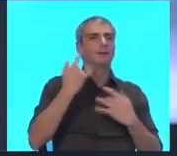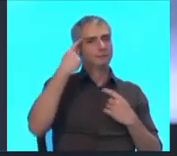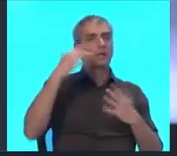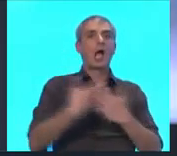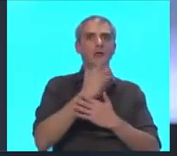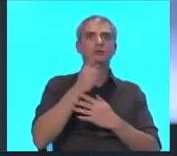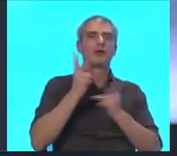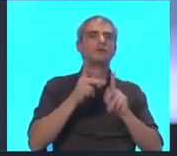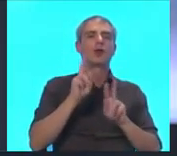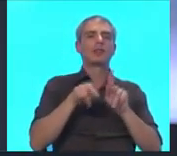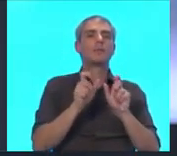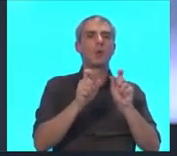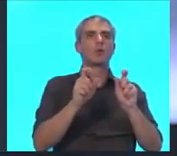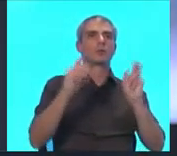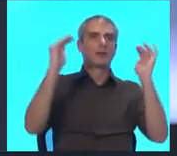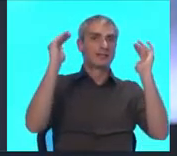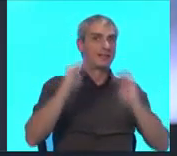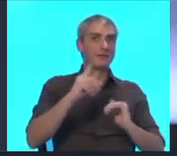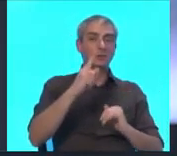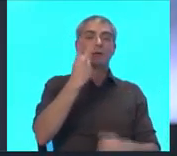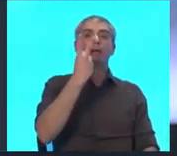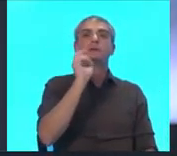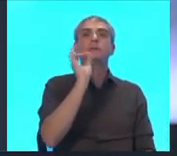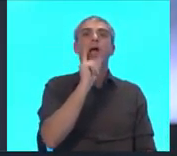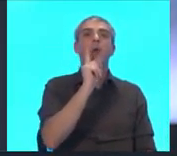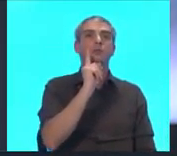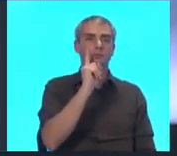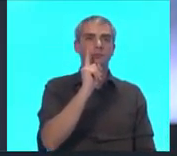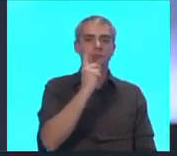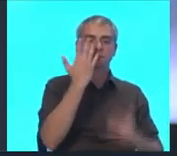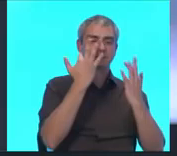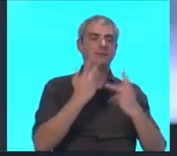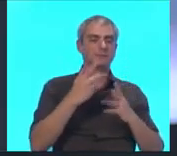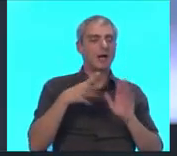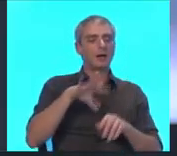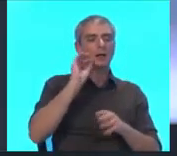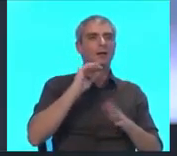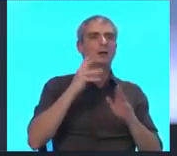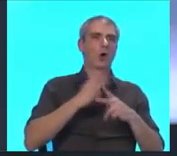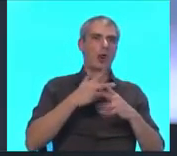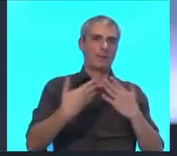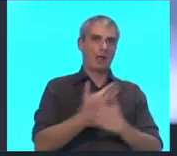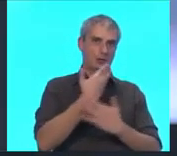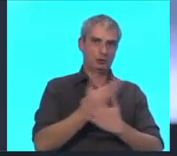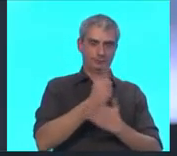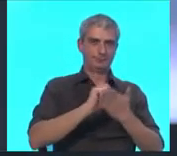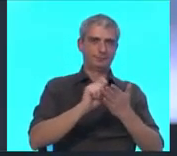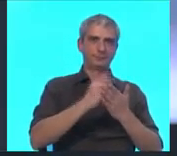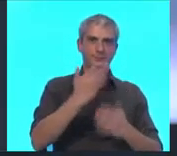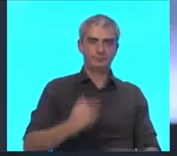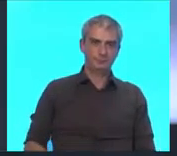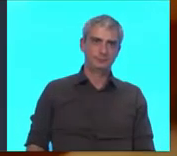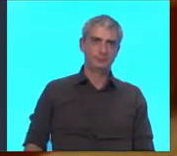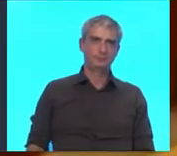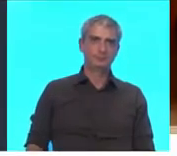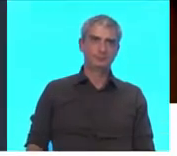טיפול מונע שיפחית, ושימו לב, בכ-20% את מספר המאובחנים החדשים. עם הפרטים כתבתנו לענייני בריאות, יערה שפירה.